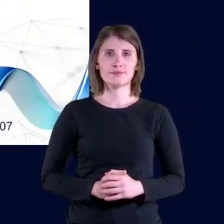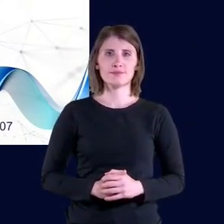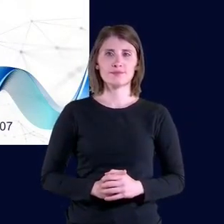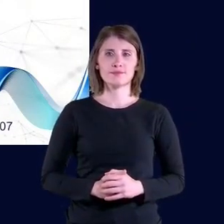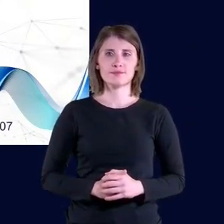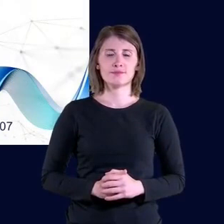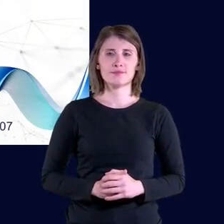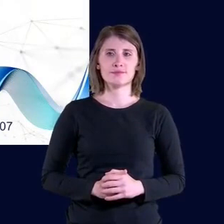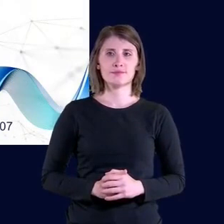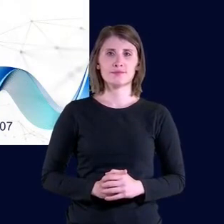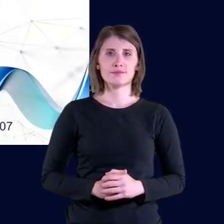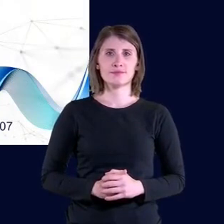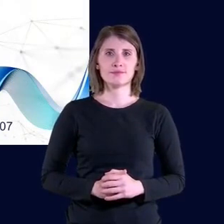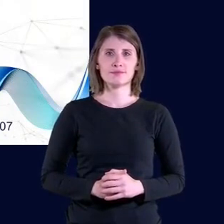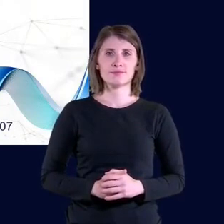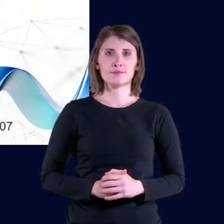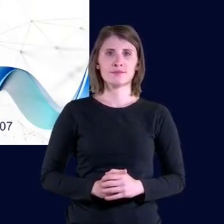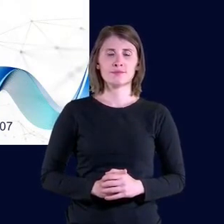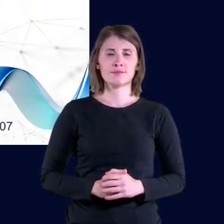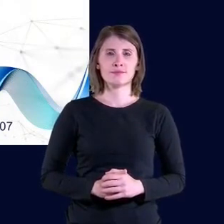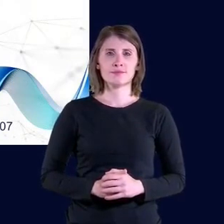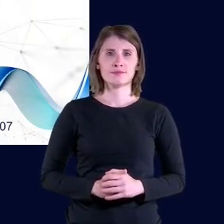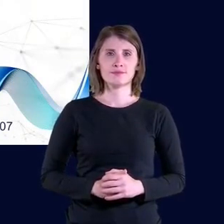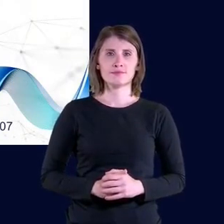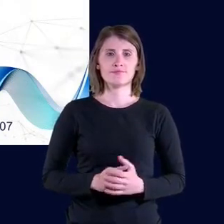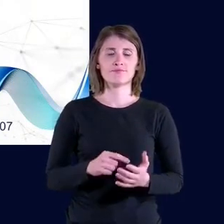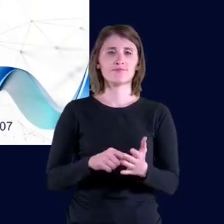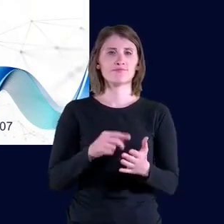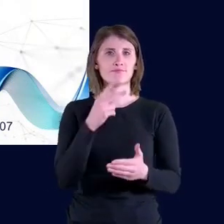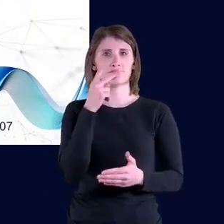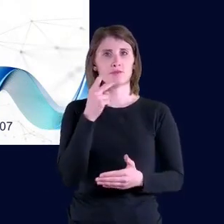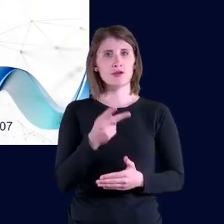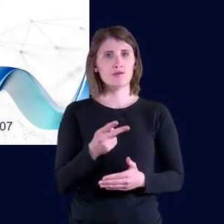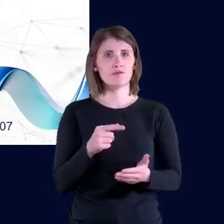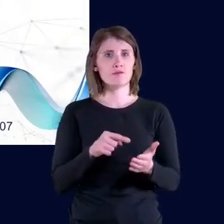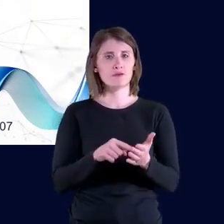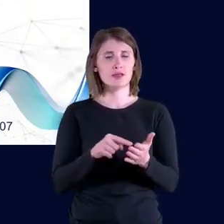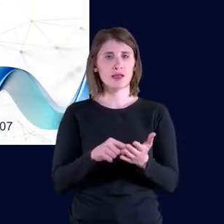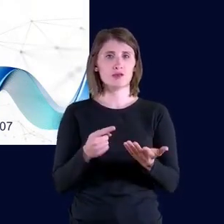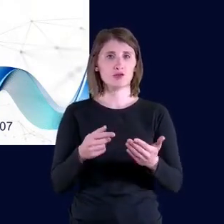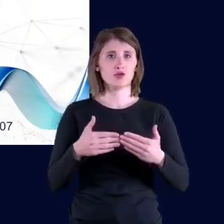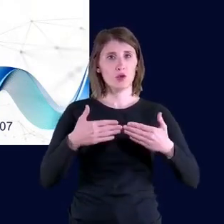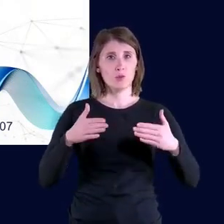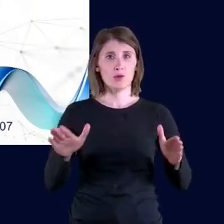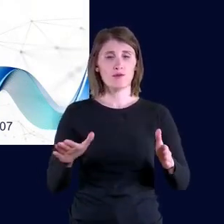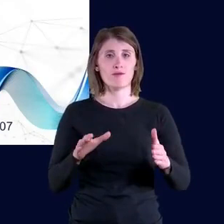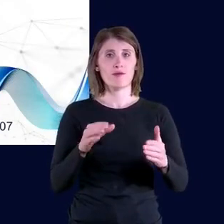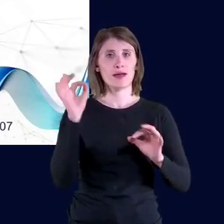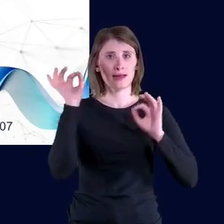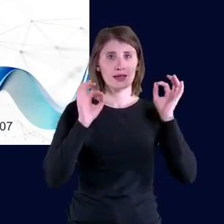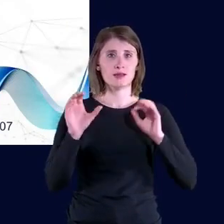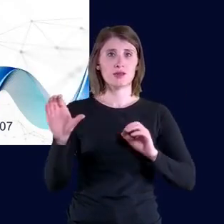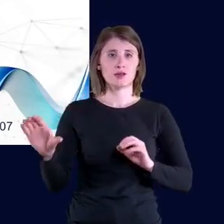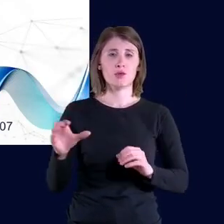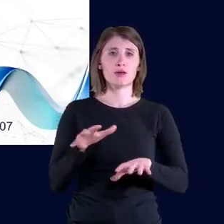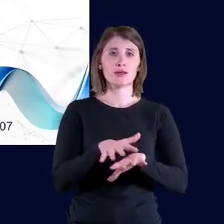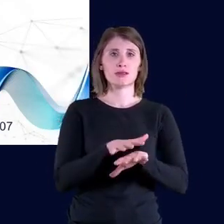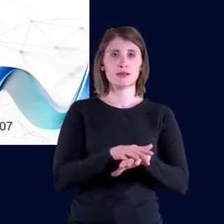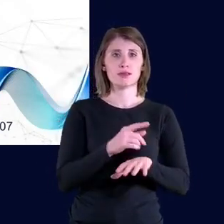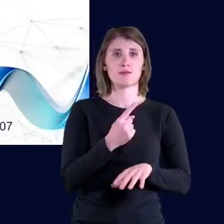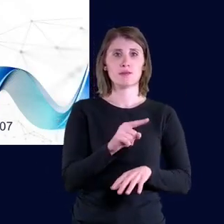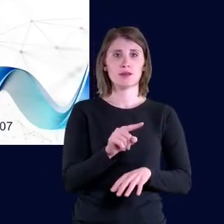na kolejny komponent systemu w ramach otwartych zasobów system teatr co